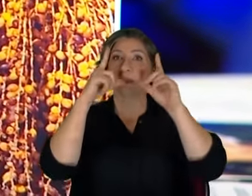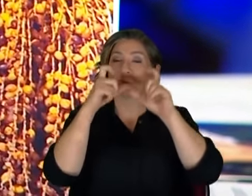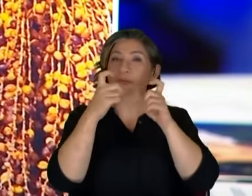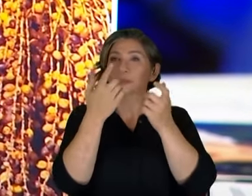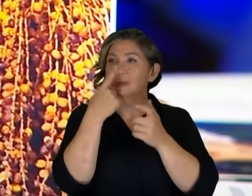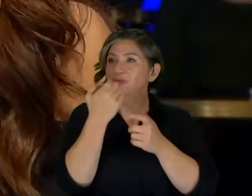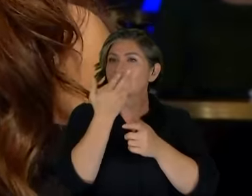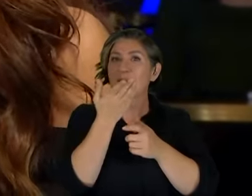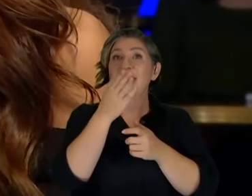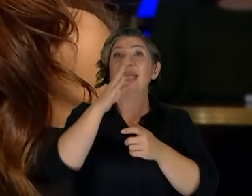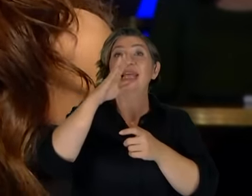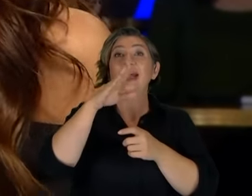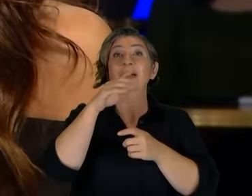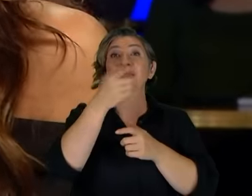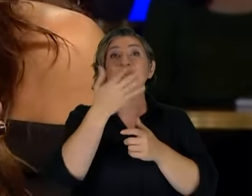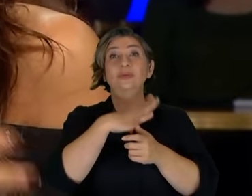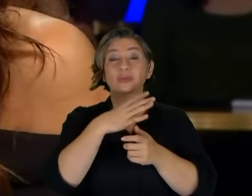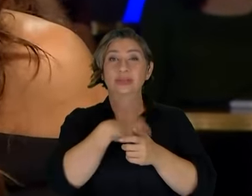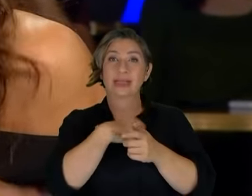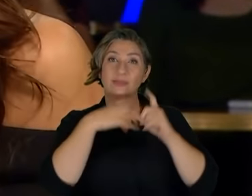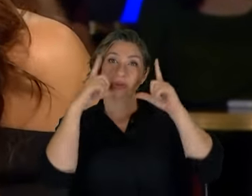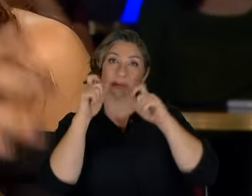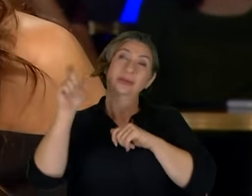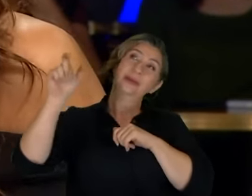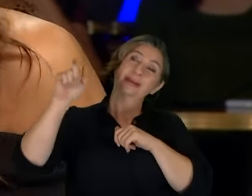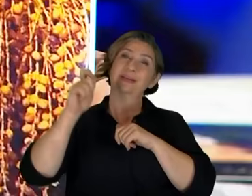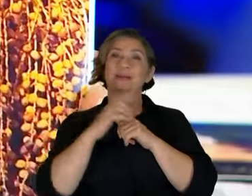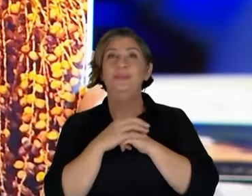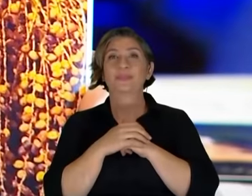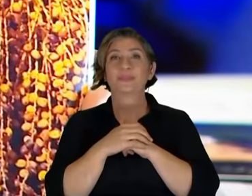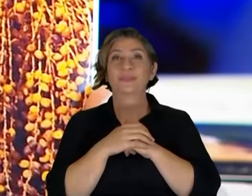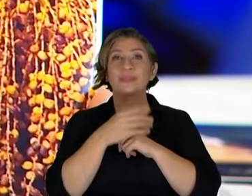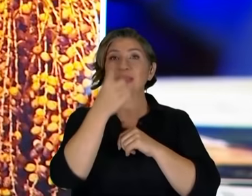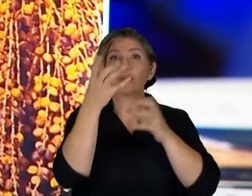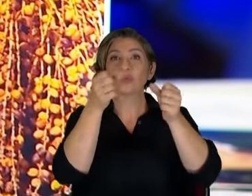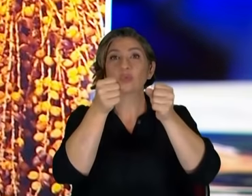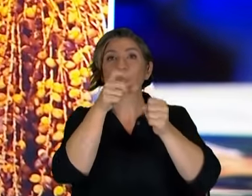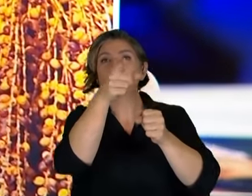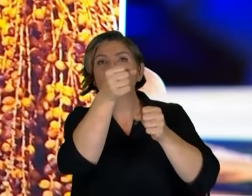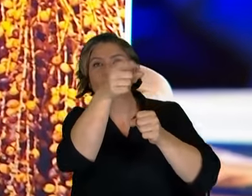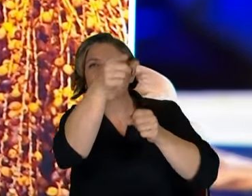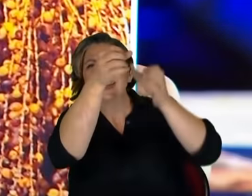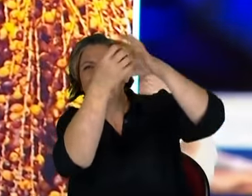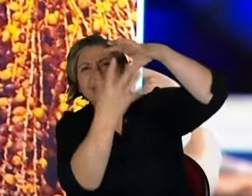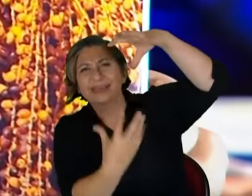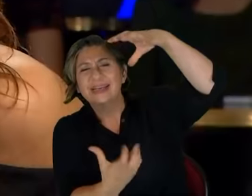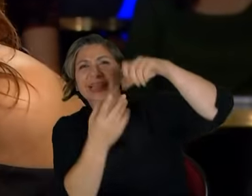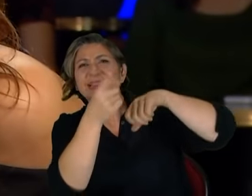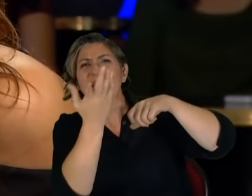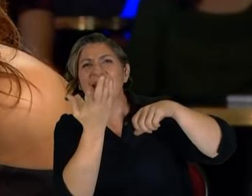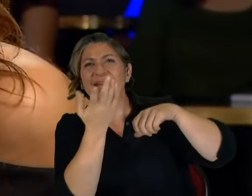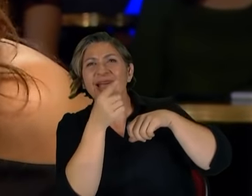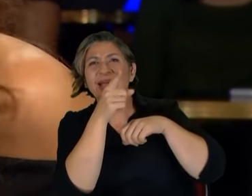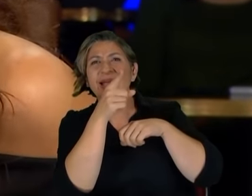çekti? Hayır. Ne gel seni fotoğraflarını burada çekelim. Bunu kendim çektim. Yani bunu kendiniz. Peki burada ne tutuyorsunuz? Bu tuttuğunuz nedir? Ya